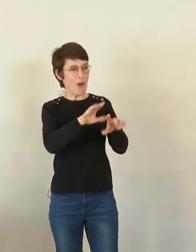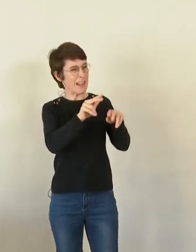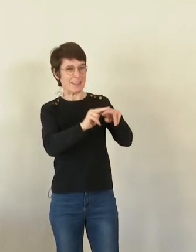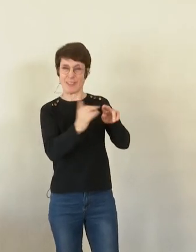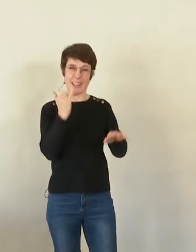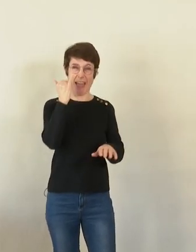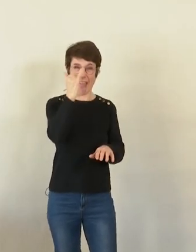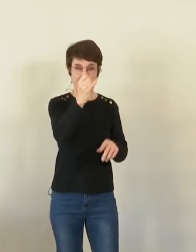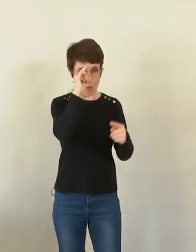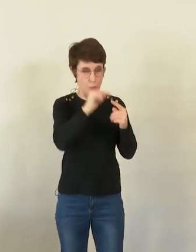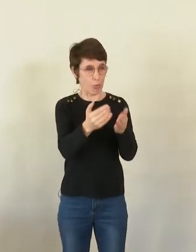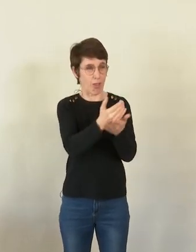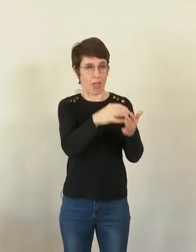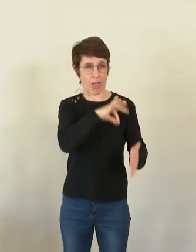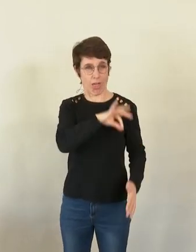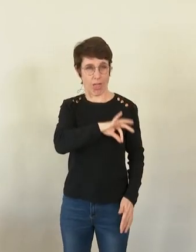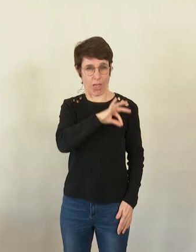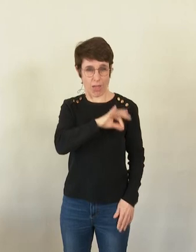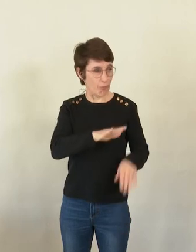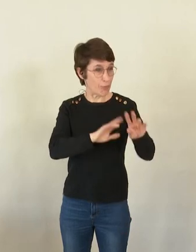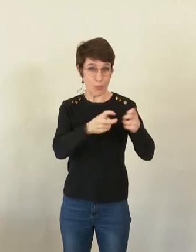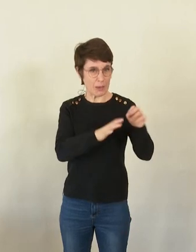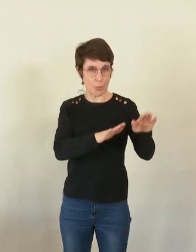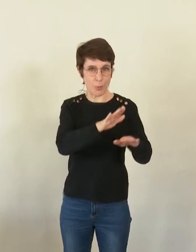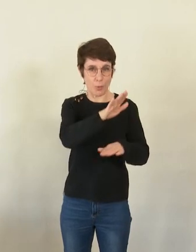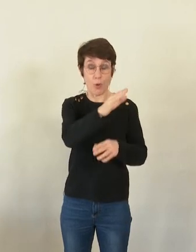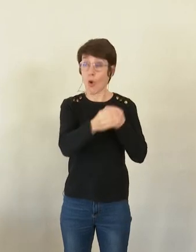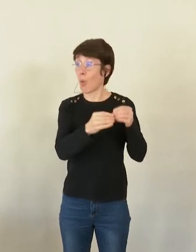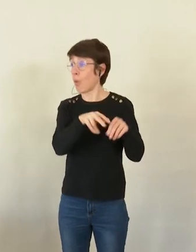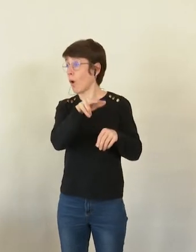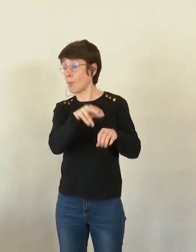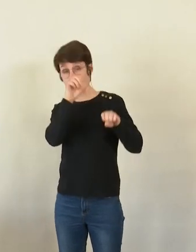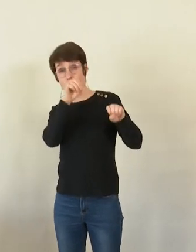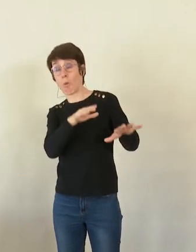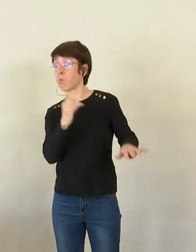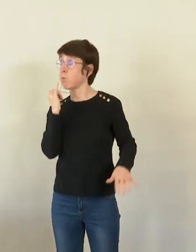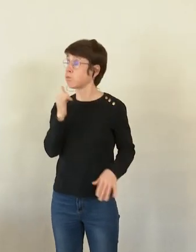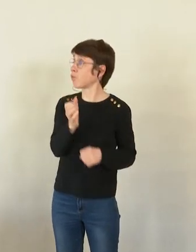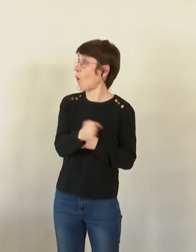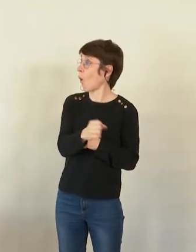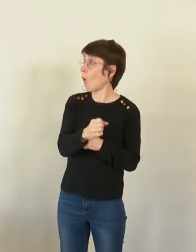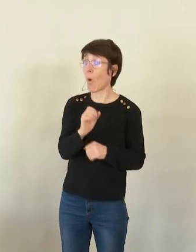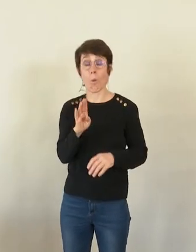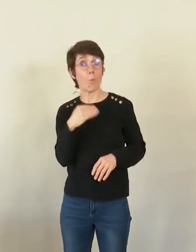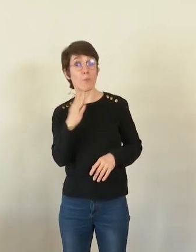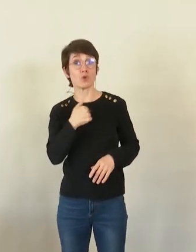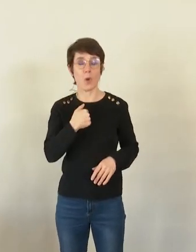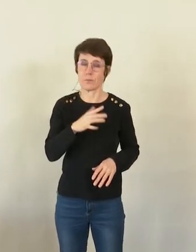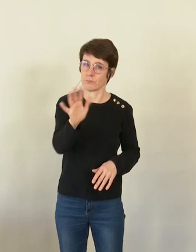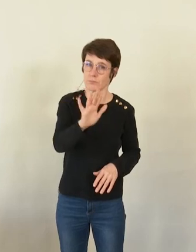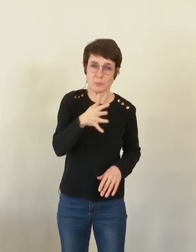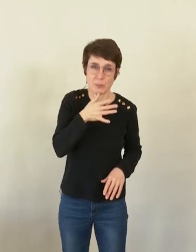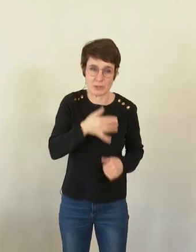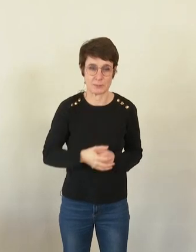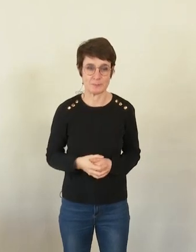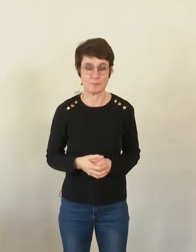maximisation du profit ou juste le délaissement d'un actif dont on a pas besoin de s'occuper nous avons